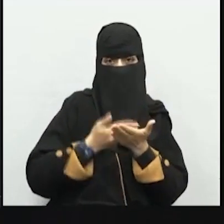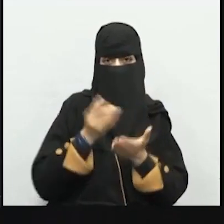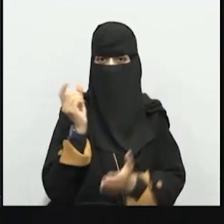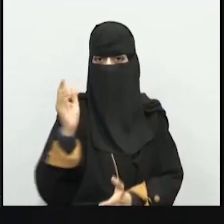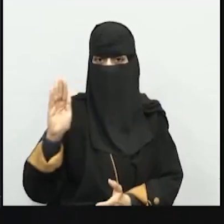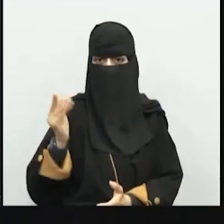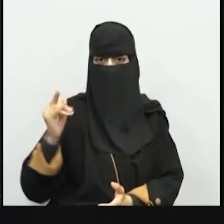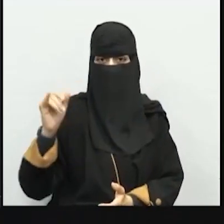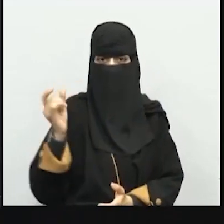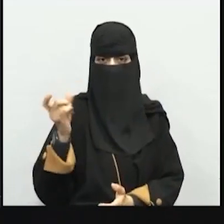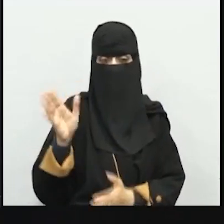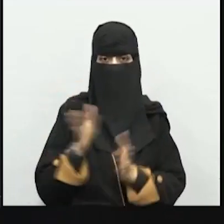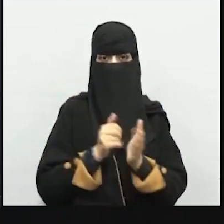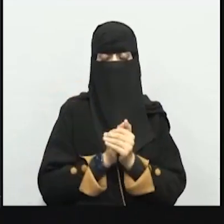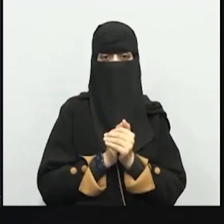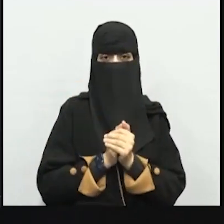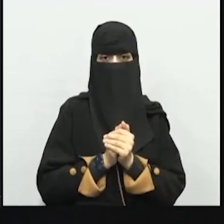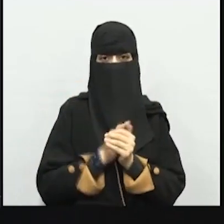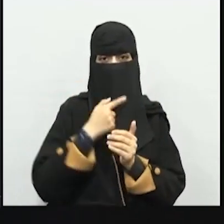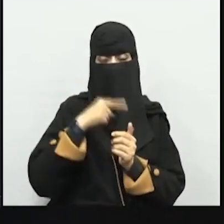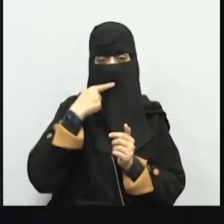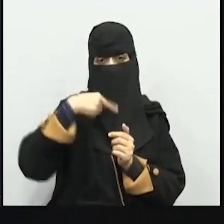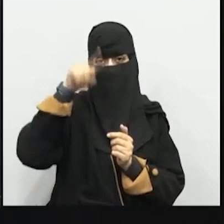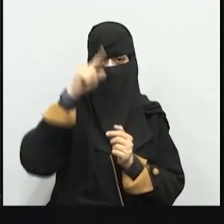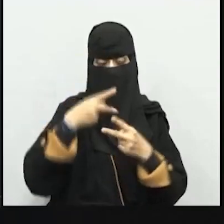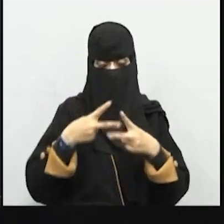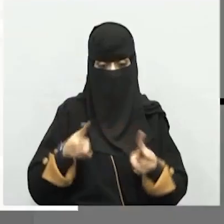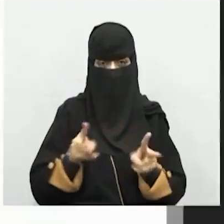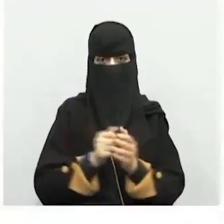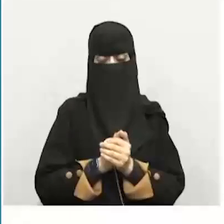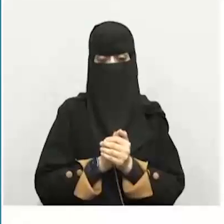نسرين النصار مترجم لغة الإشارة. بسم الله نبدأ